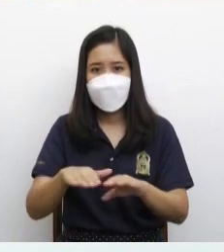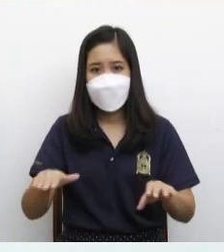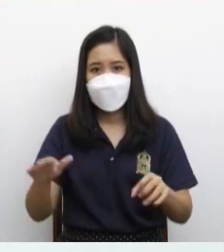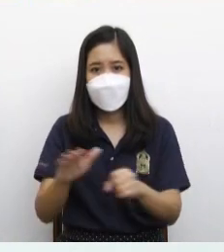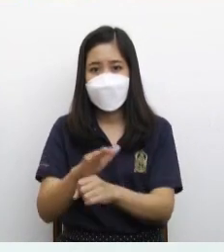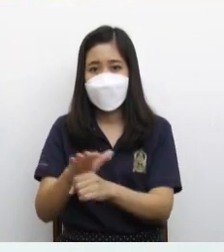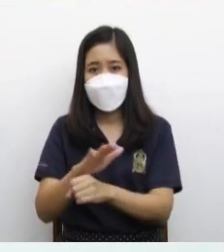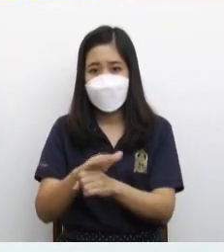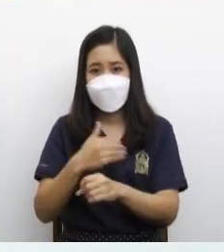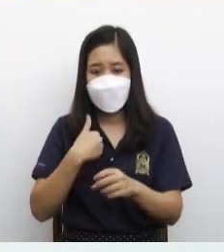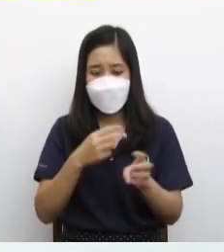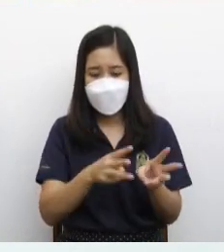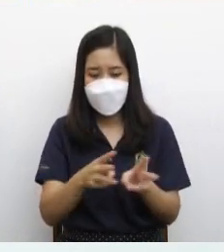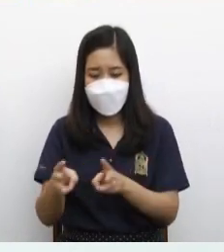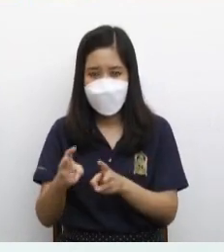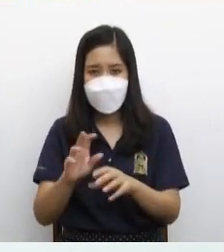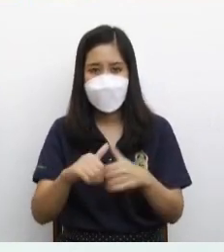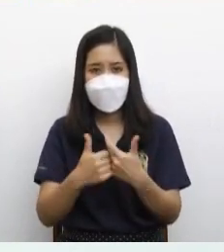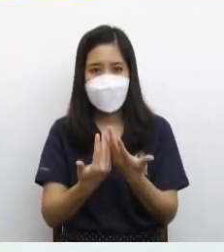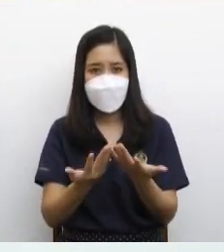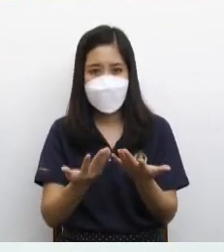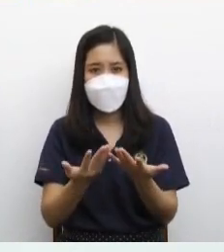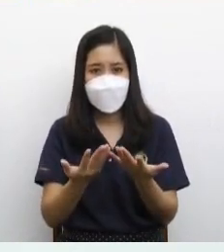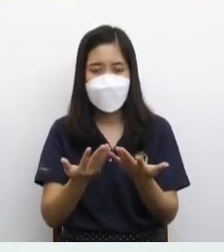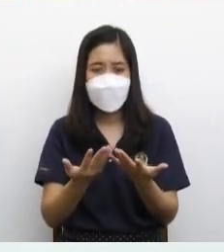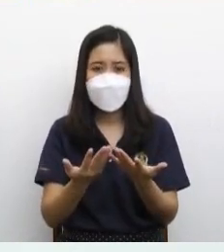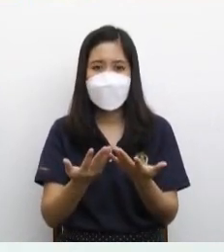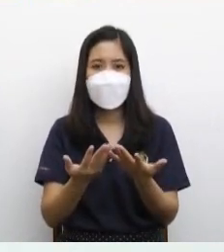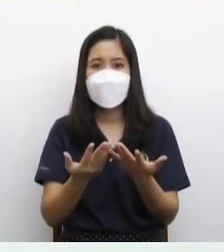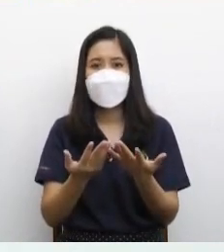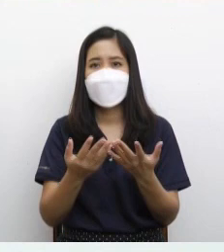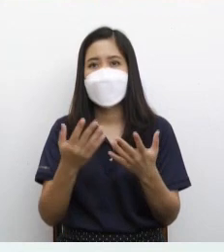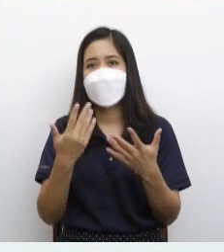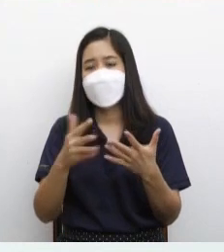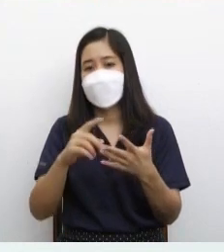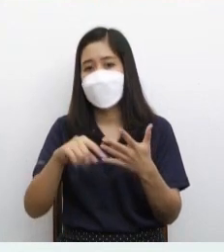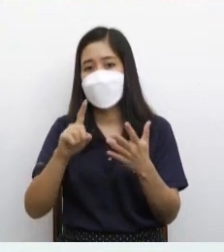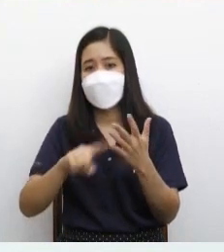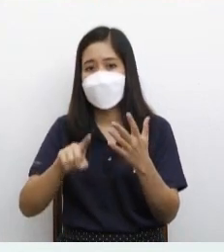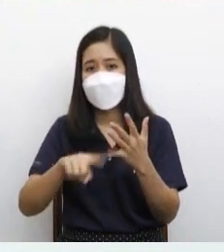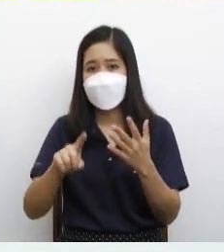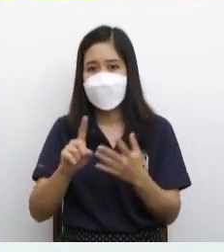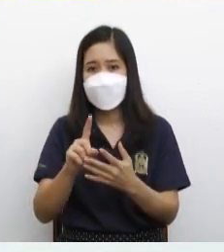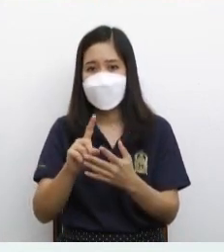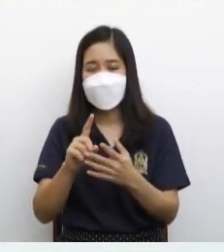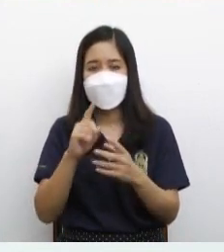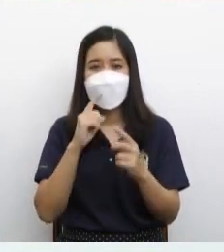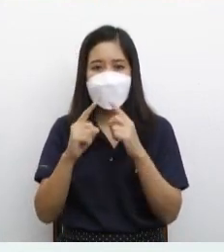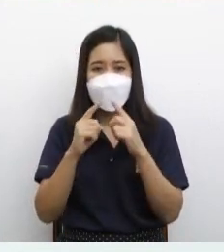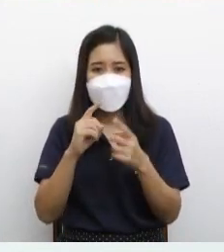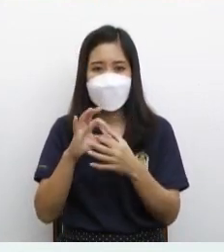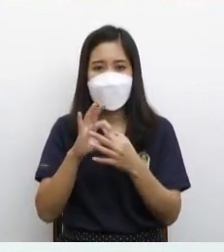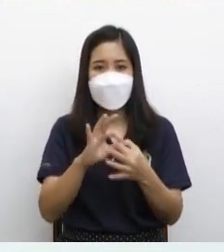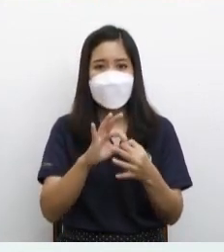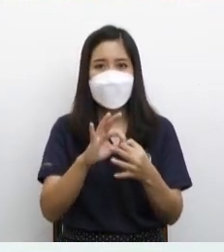ทำเข้าสู่ระบบได้อย่างไรและประเด็นสุดท้ายนะครับที่เราพูดคุยกันนะคือเราพูดถึงการทำโรงเรียนให้